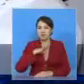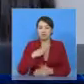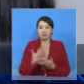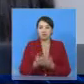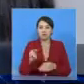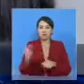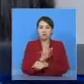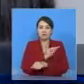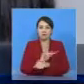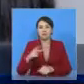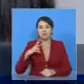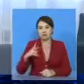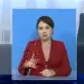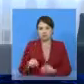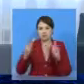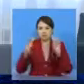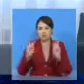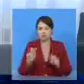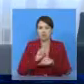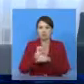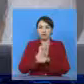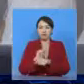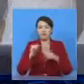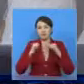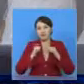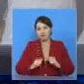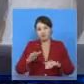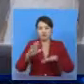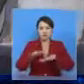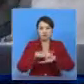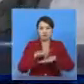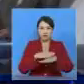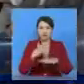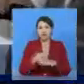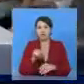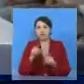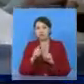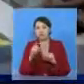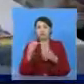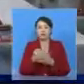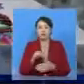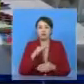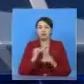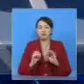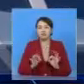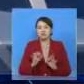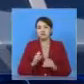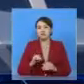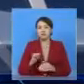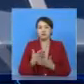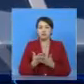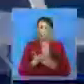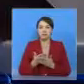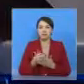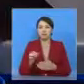теме воспитания дочерей, а именно это обучение вежливости, доброте, манерам речи, правилам поведения в социальной среде.